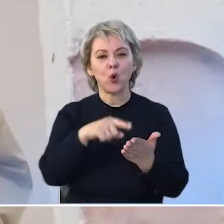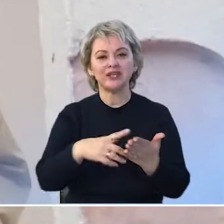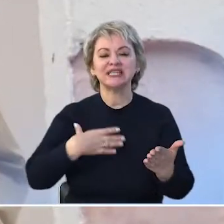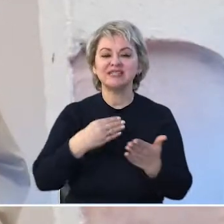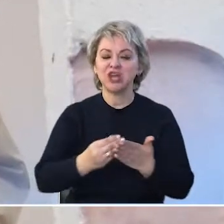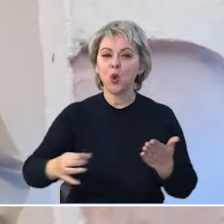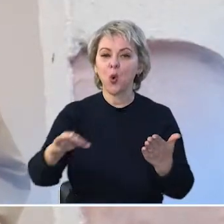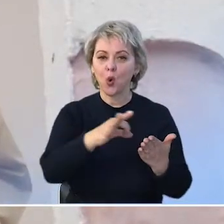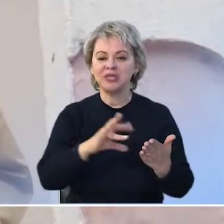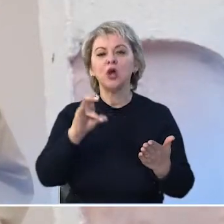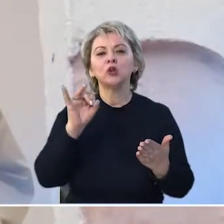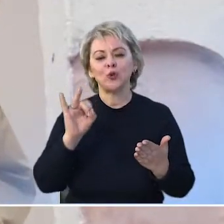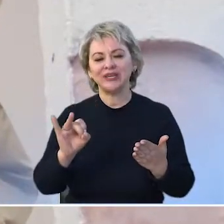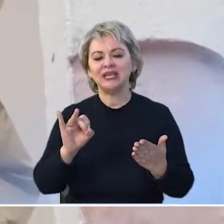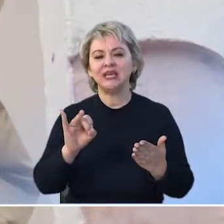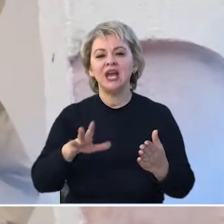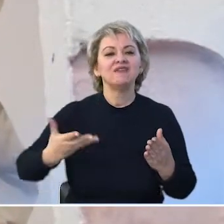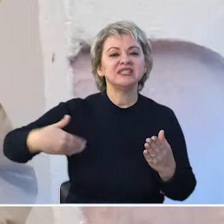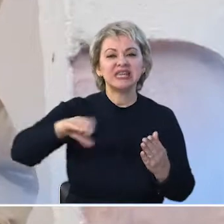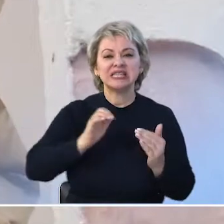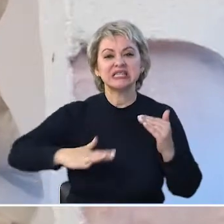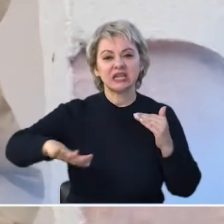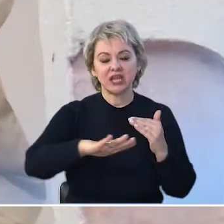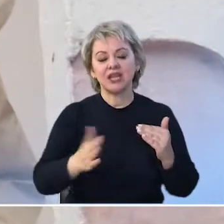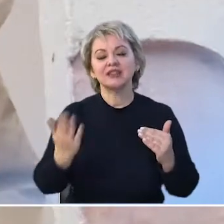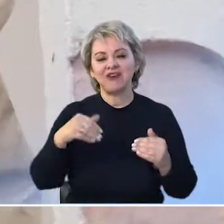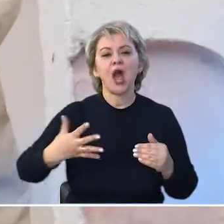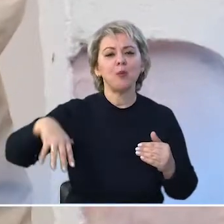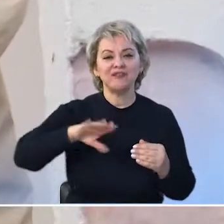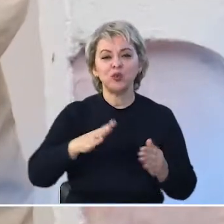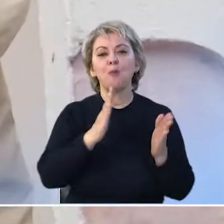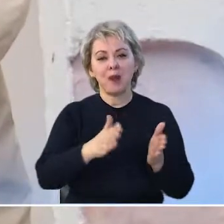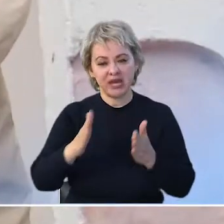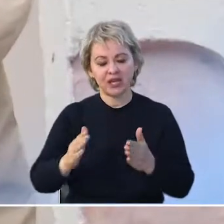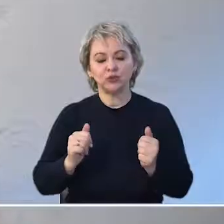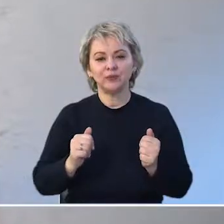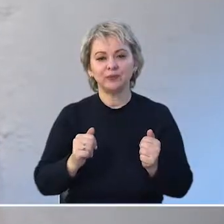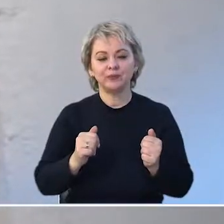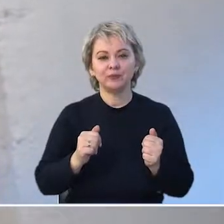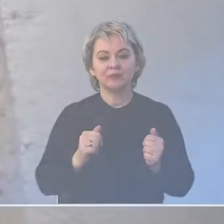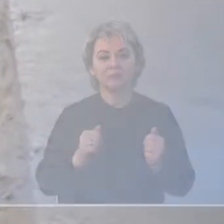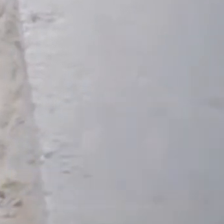городе и своей области, но и обо всей стране. Но обо всем по порядку.